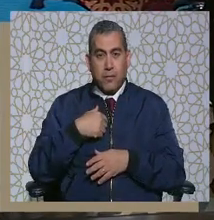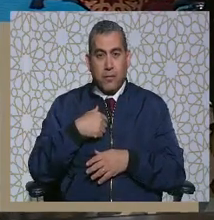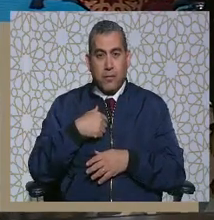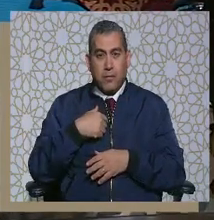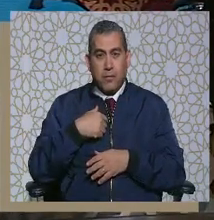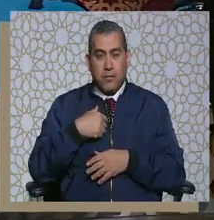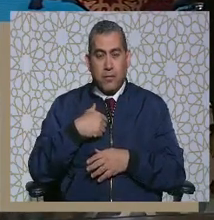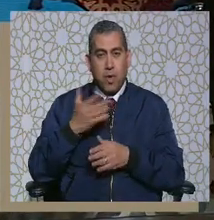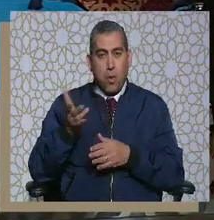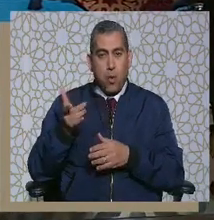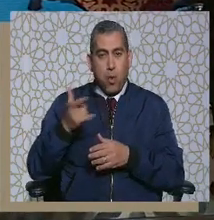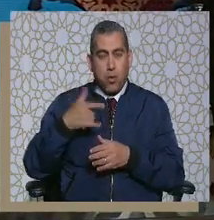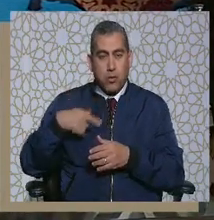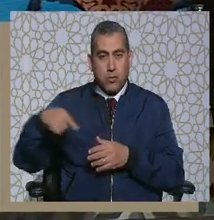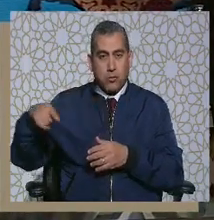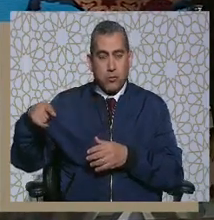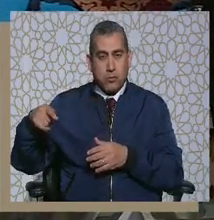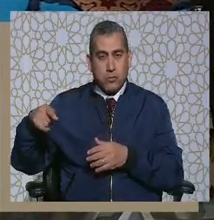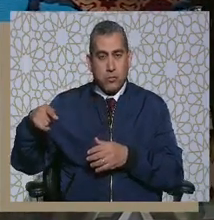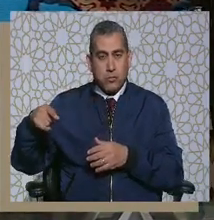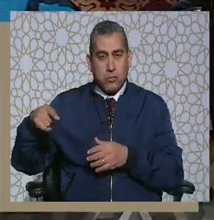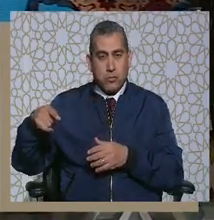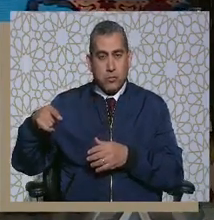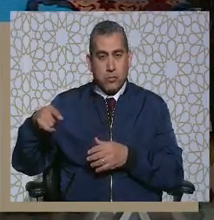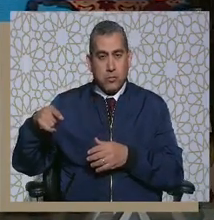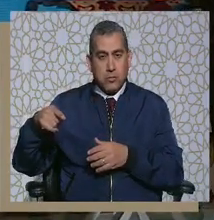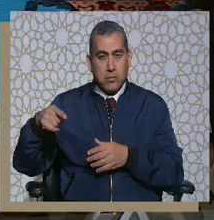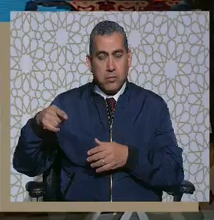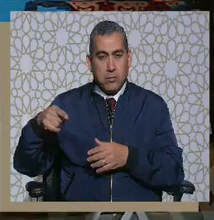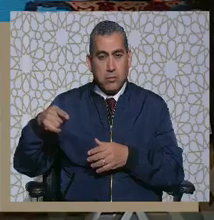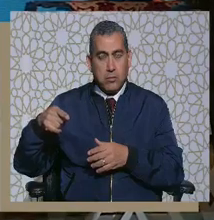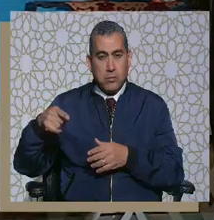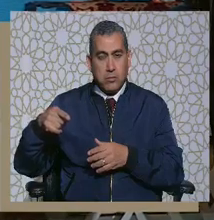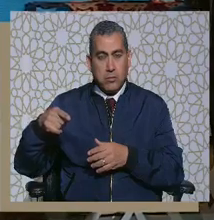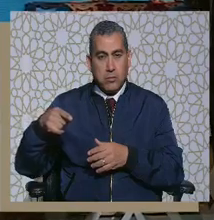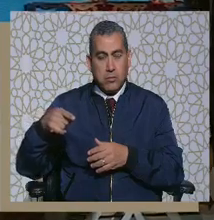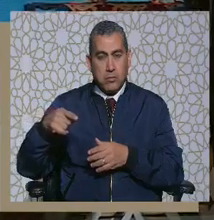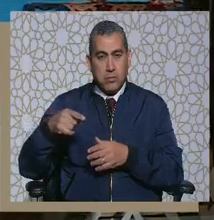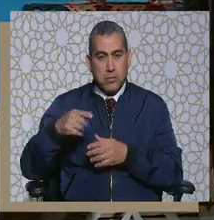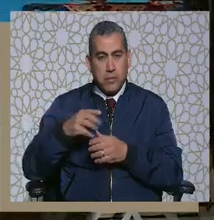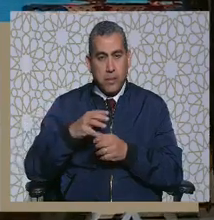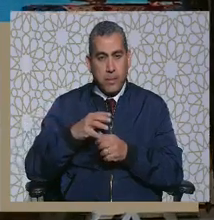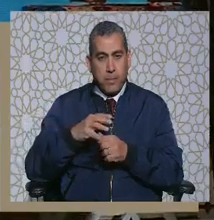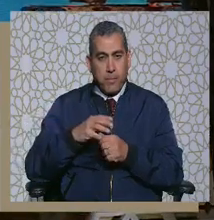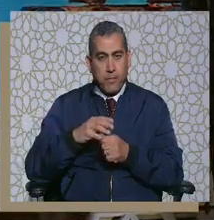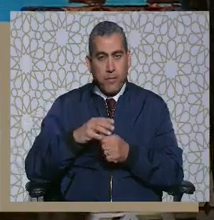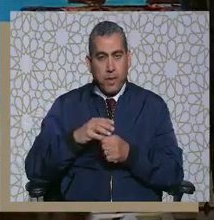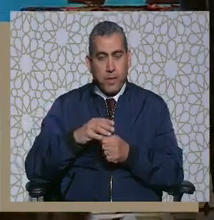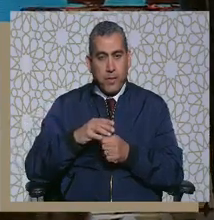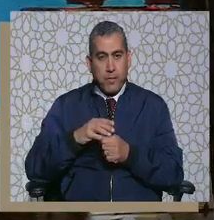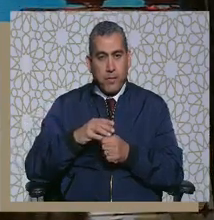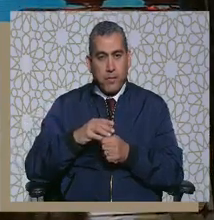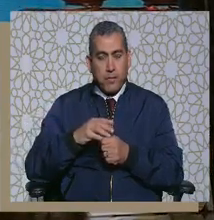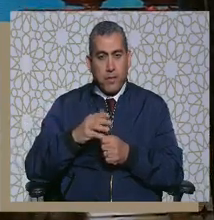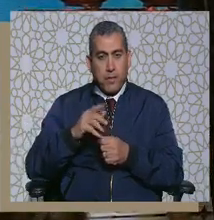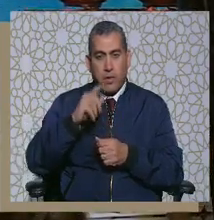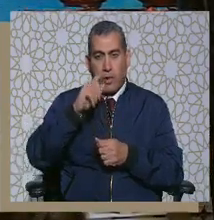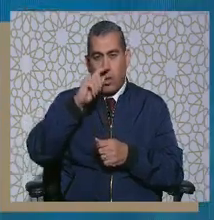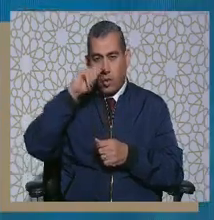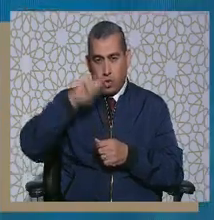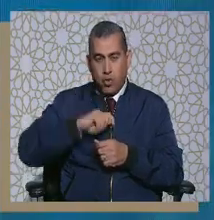اخوات مقاطعهم مقاطعهم ليه لظلمه